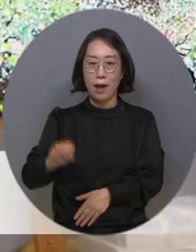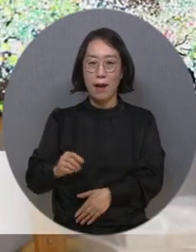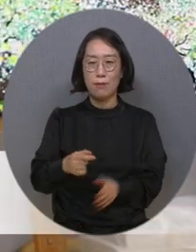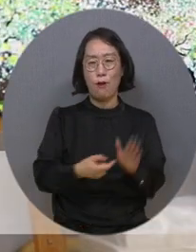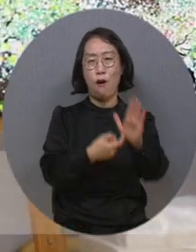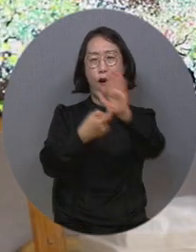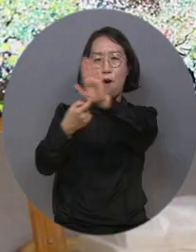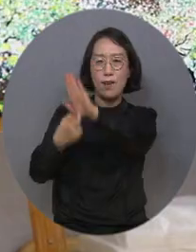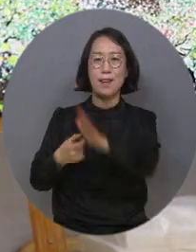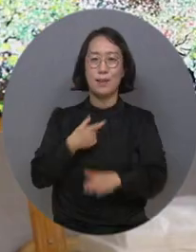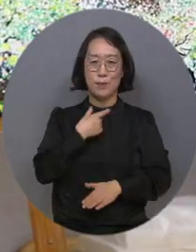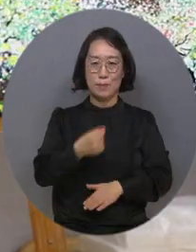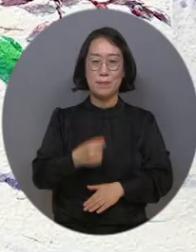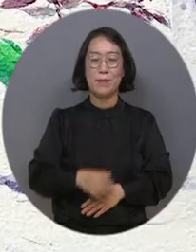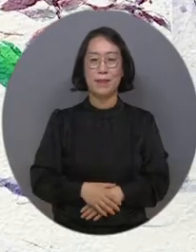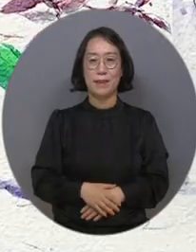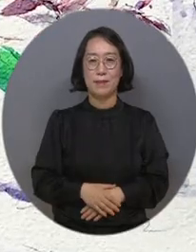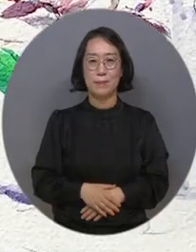알렸으면 좋겠습니다.